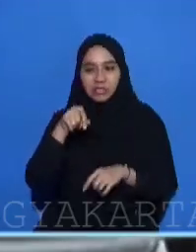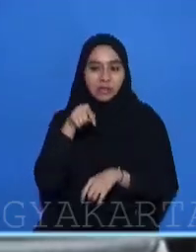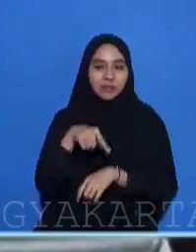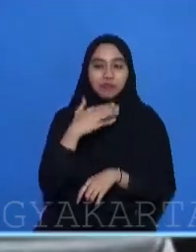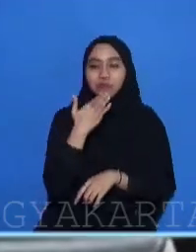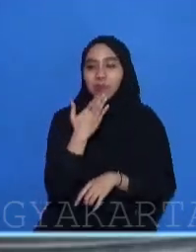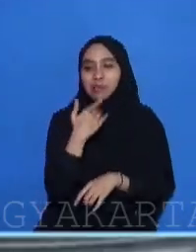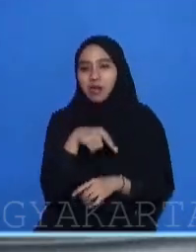saged dipun konsumsi